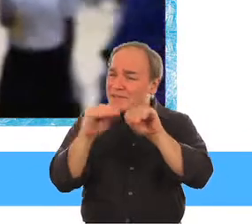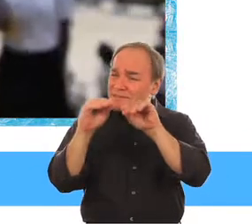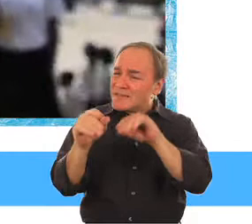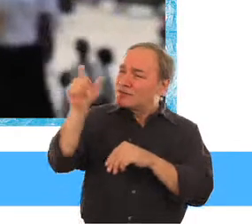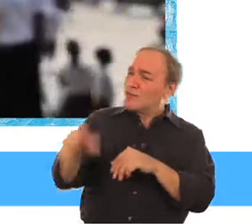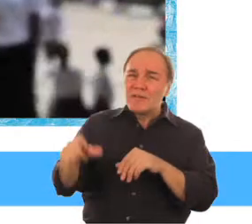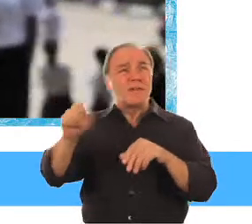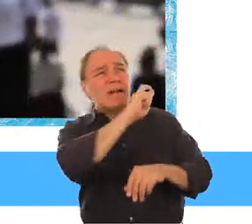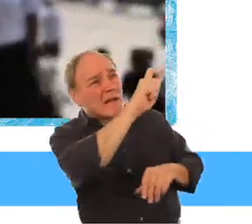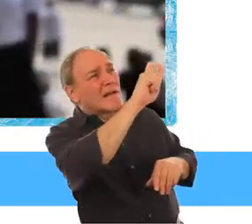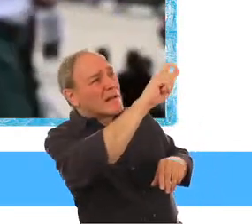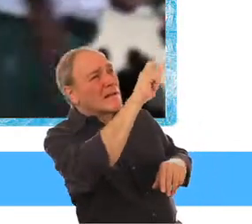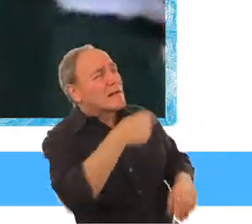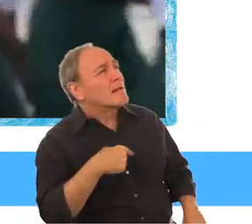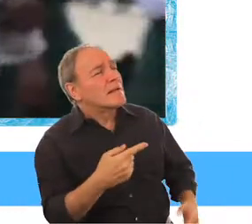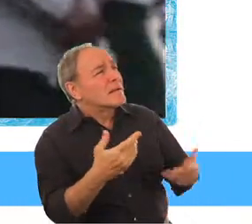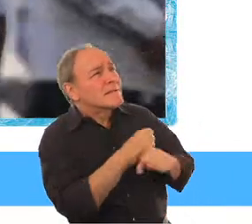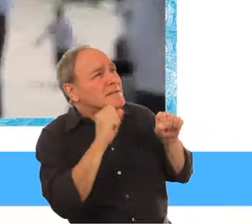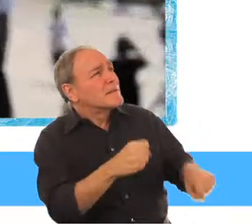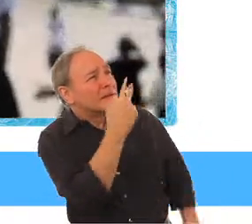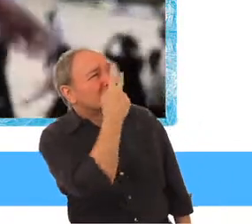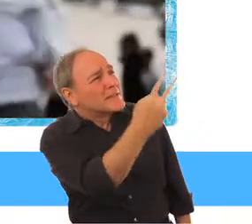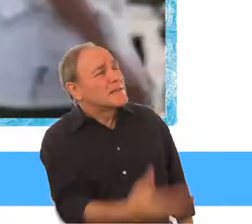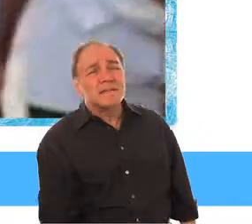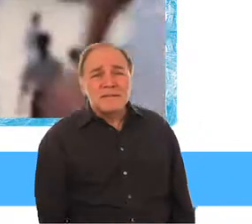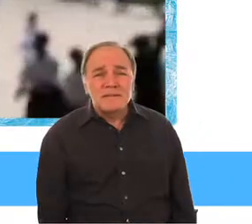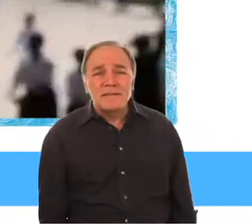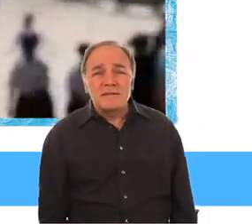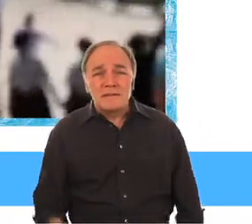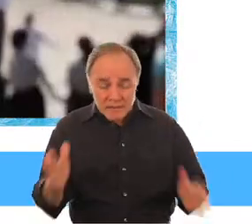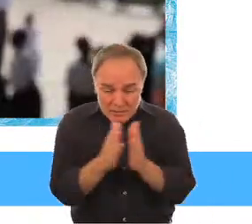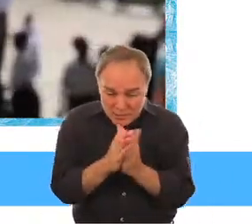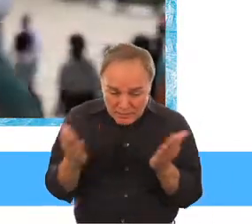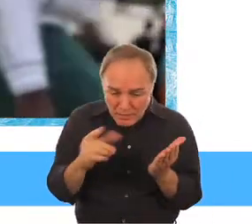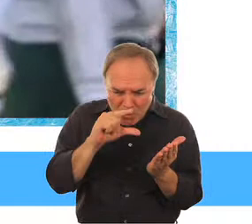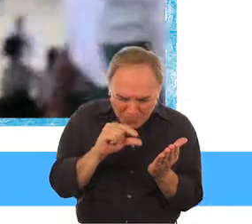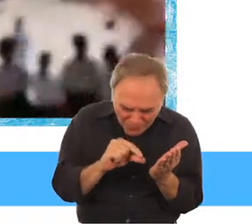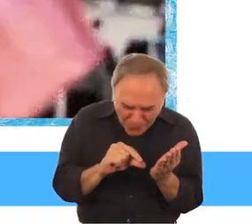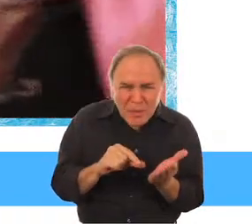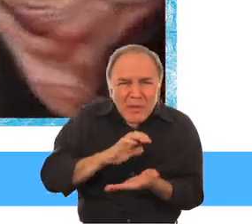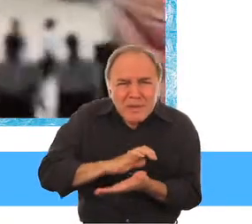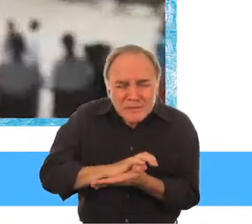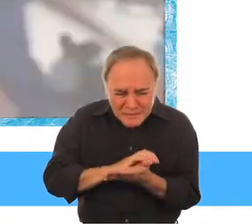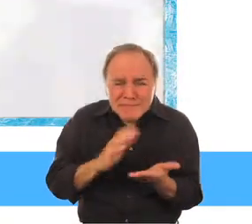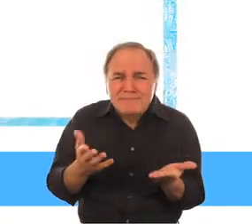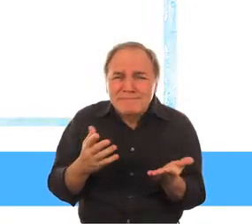Un des problèmes auxquels nous faisons face est de ne pas arriver à voir ce qui est écrit sur le tableau et d'avoir du mal à lire les lettres minuscules dans les